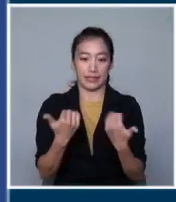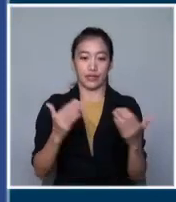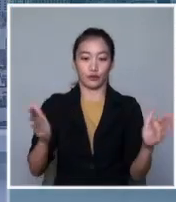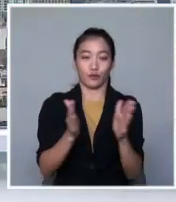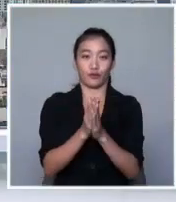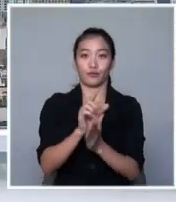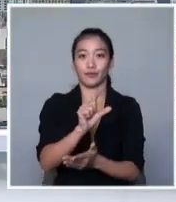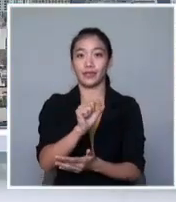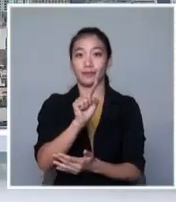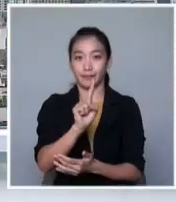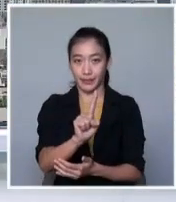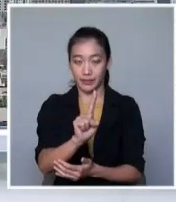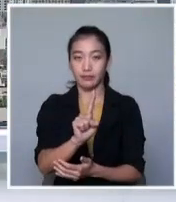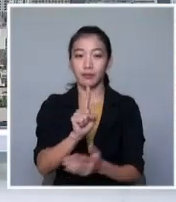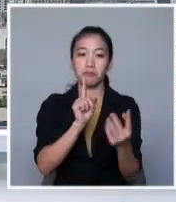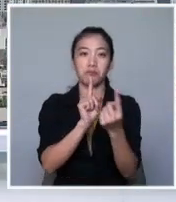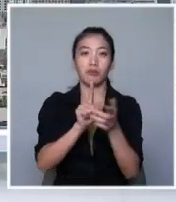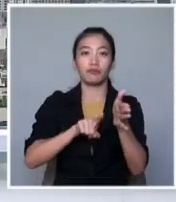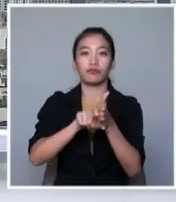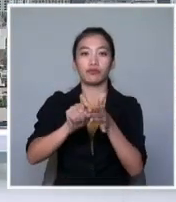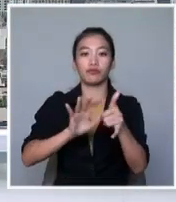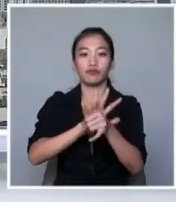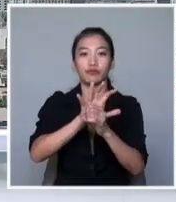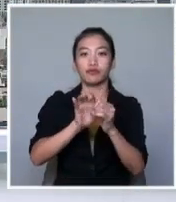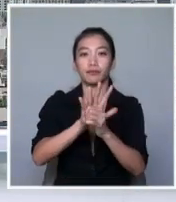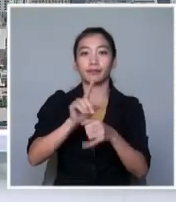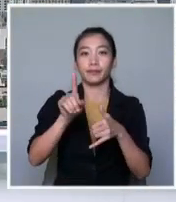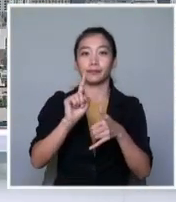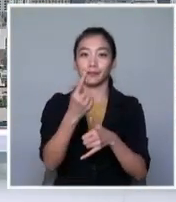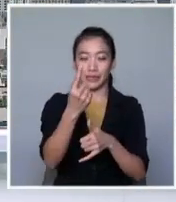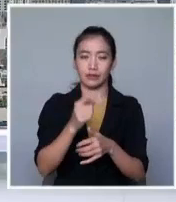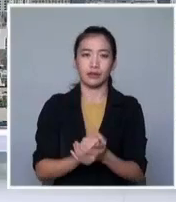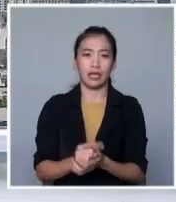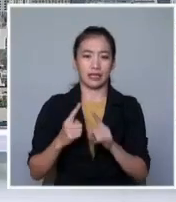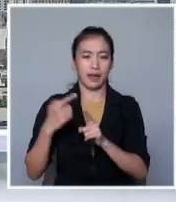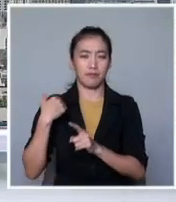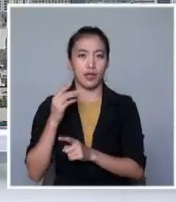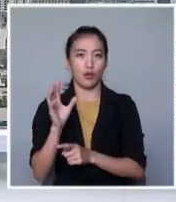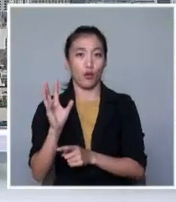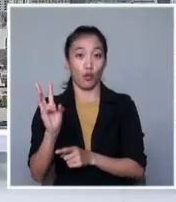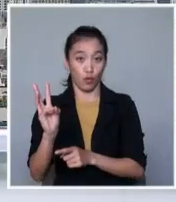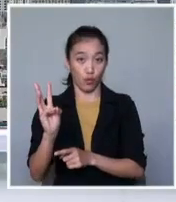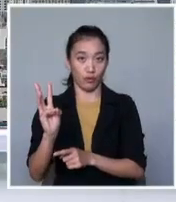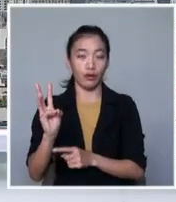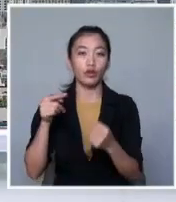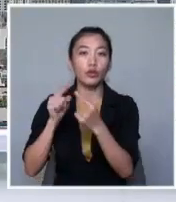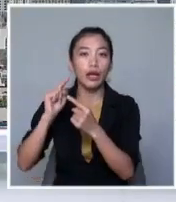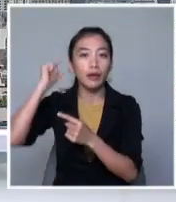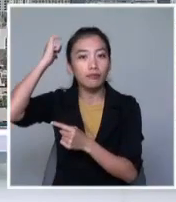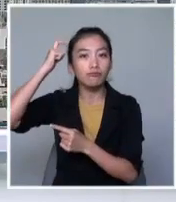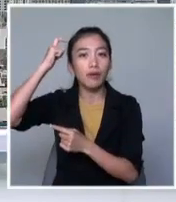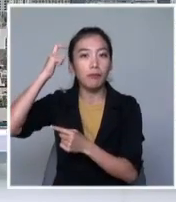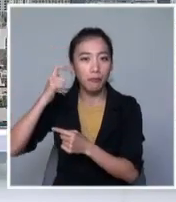รายที่ทางศปภ.แถลงรวมไปถึง 6รายที่ผลพึ่งออกล่าสุดนะคะที่เดินทางมาจากท่าขี้เหล็กเม้นมา